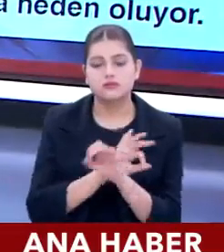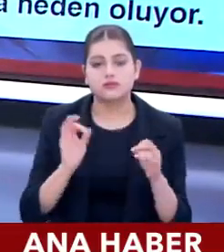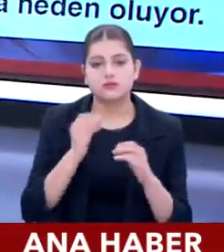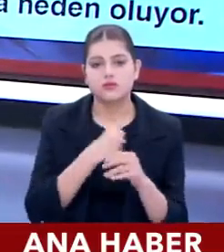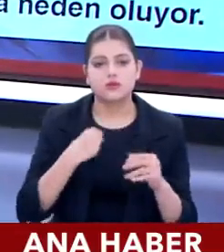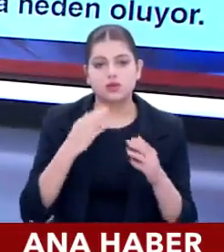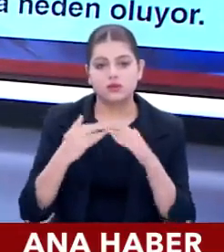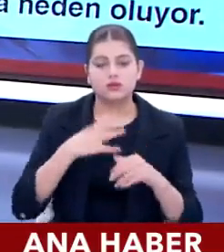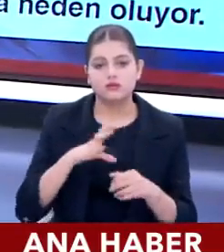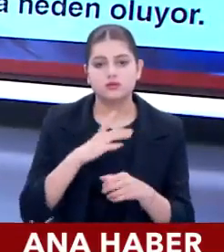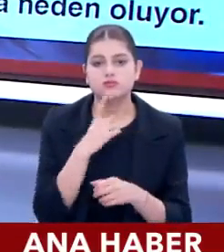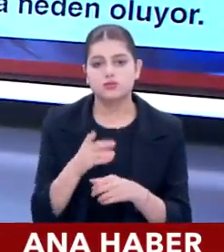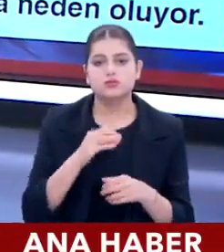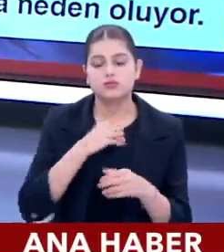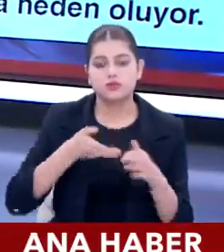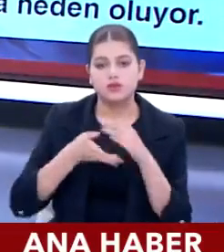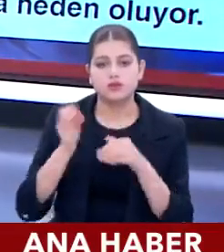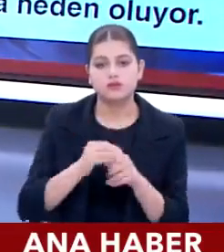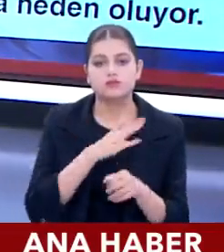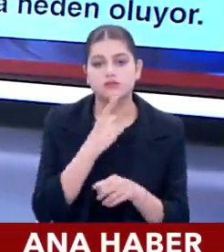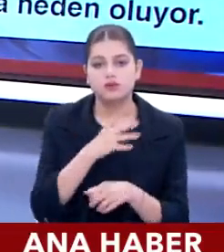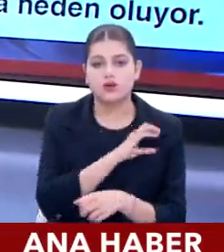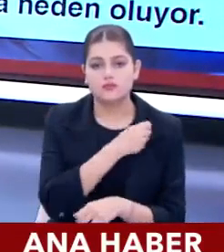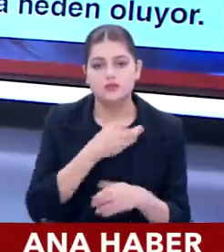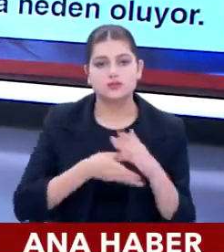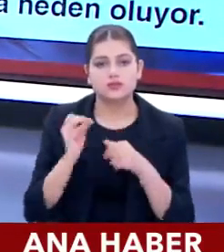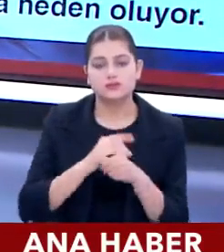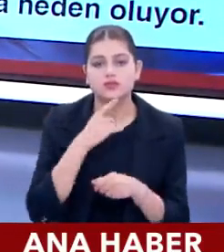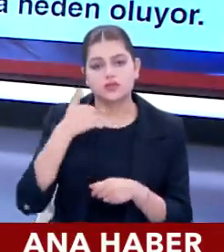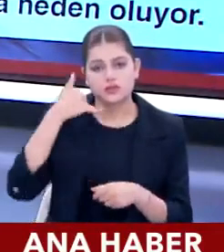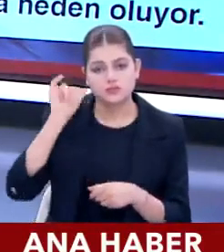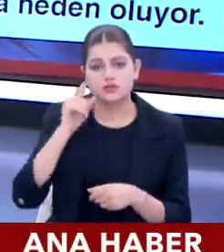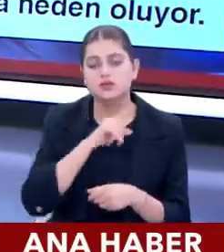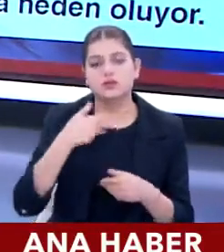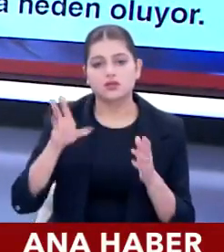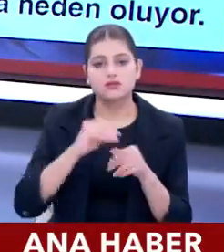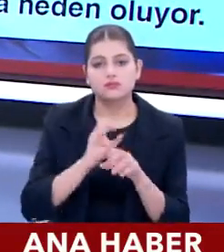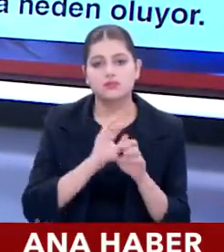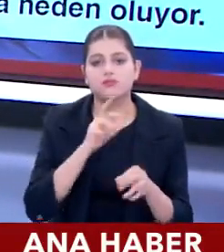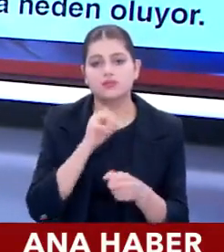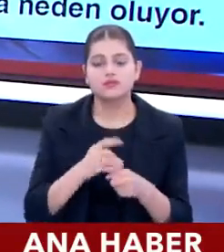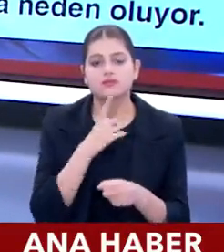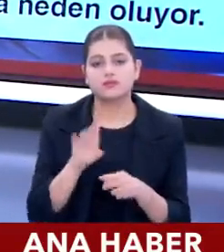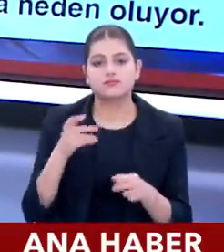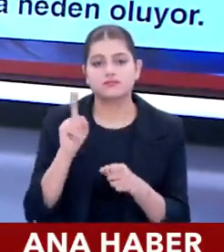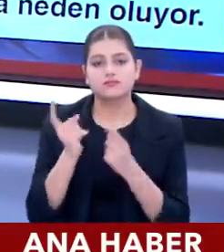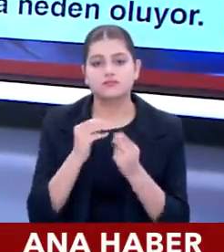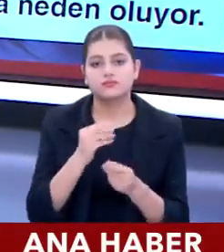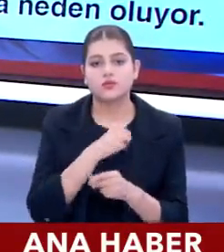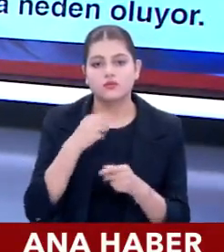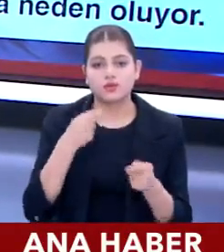doktora ihtiyaç var evde giden Doktorlar oldu malumunuz Hayır Almanya'ya gittiler İspanya'ya İngiltere'ye falan gittiler Fransa'ya oralarda